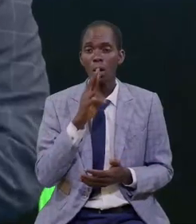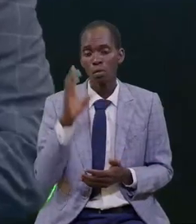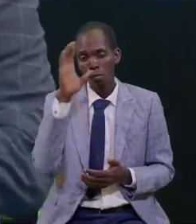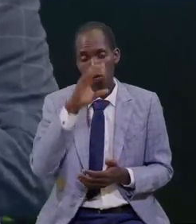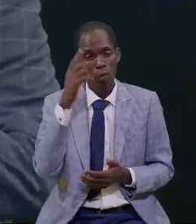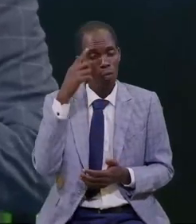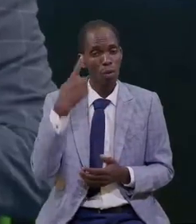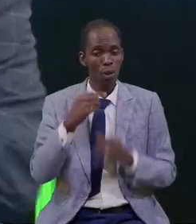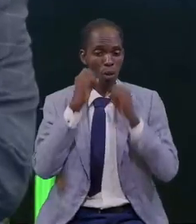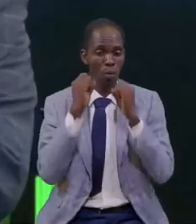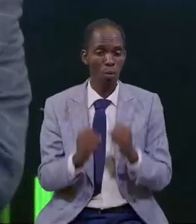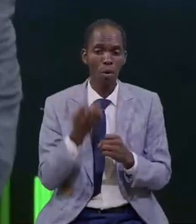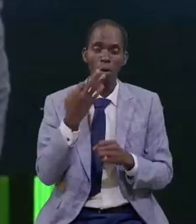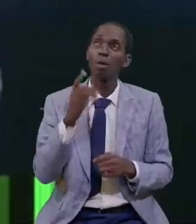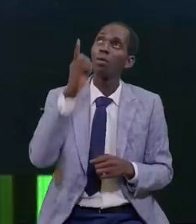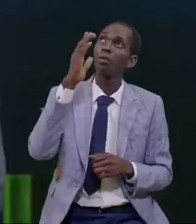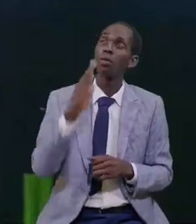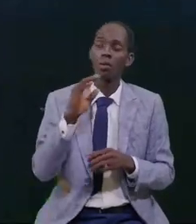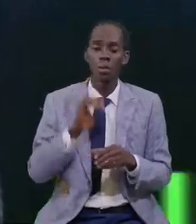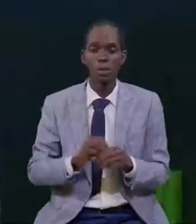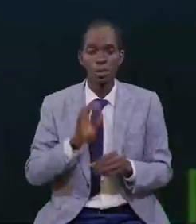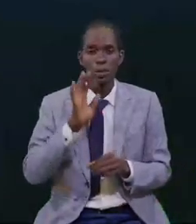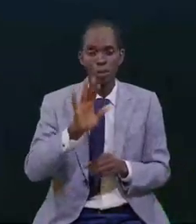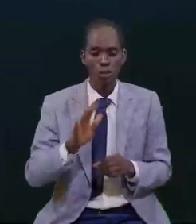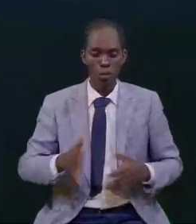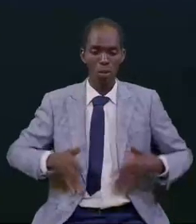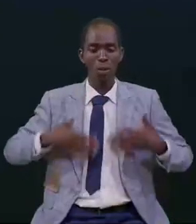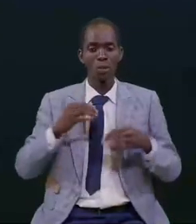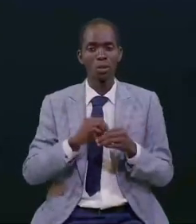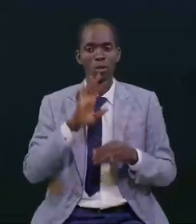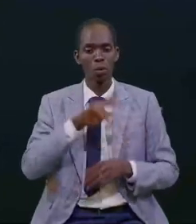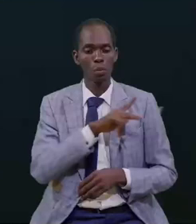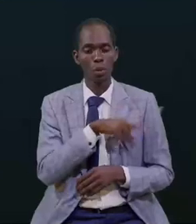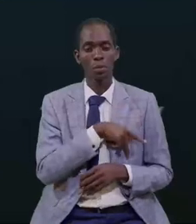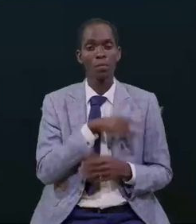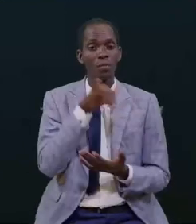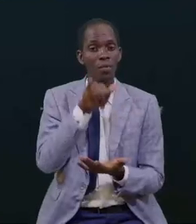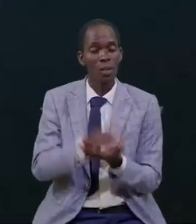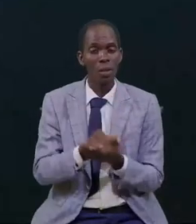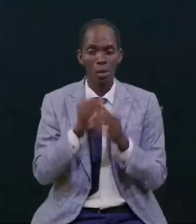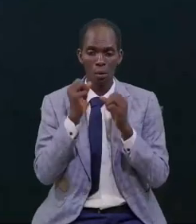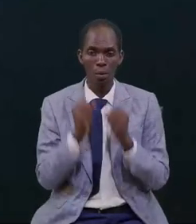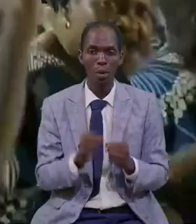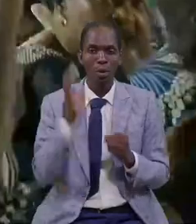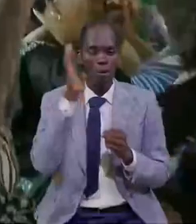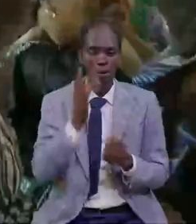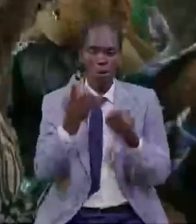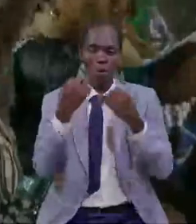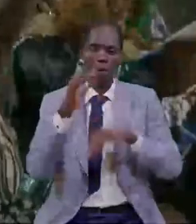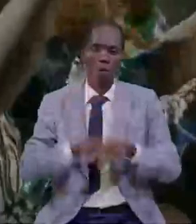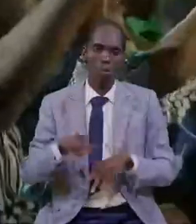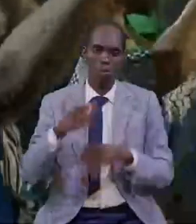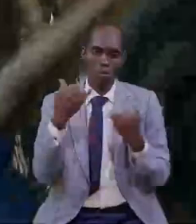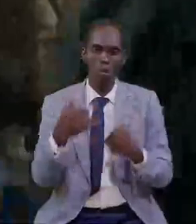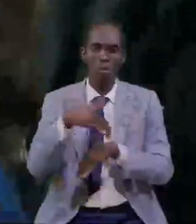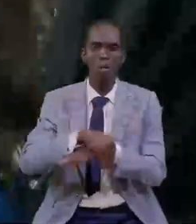Dieu dans ta personnalité dans ta personne dans ta vie cette puissance va arriver dans ta vie ce soir